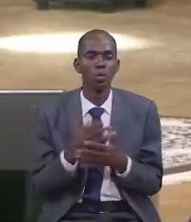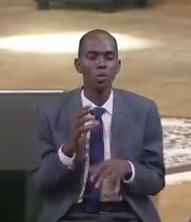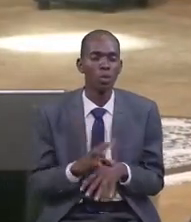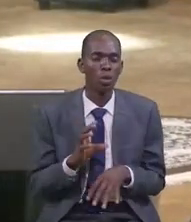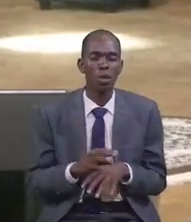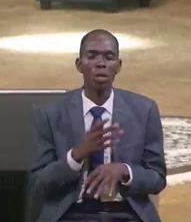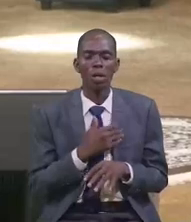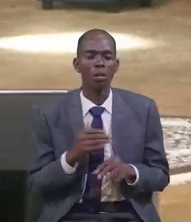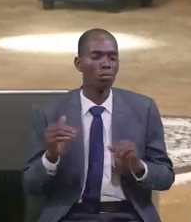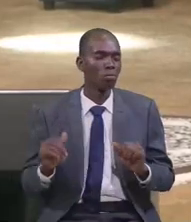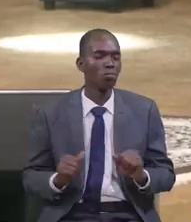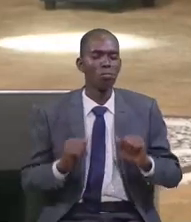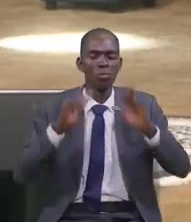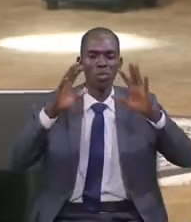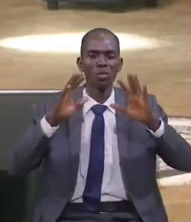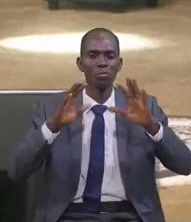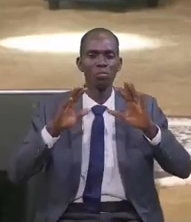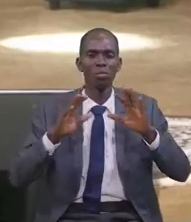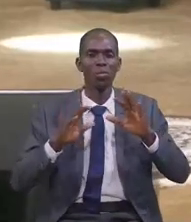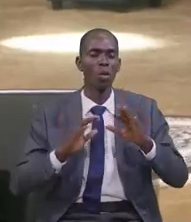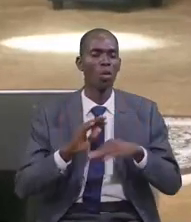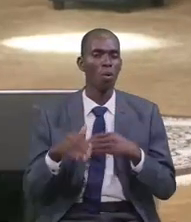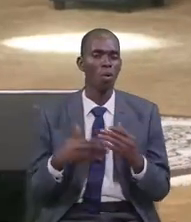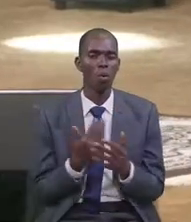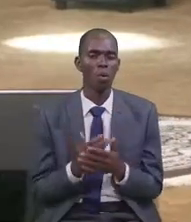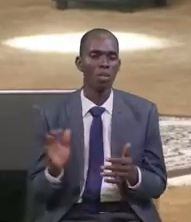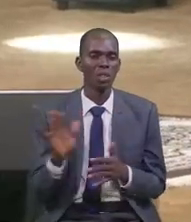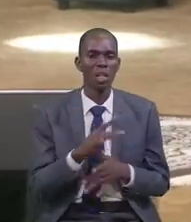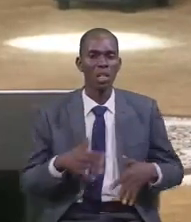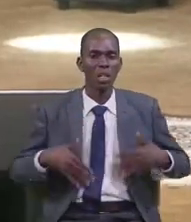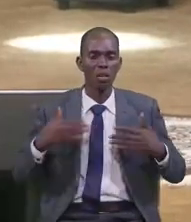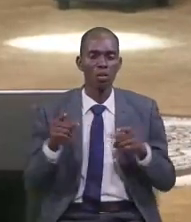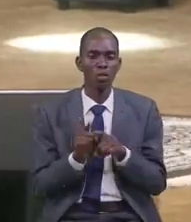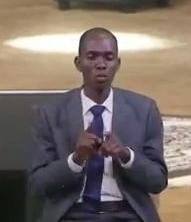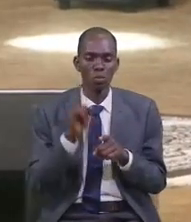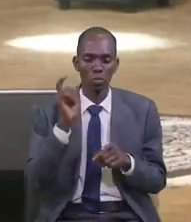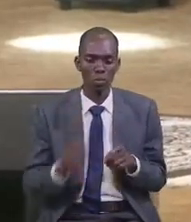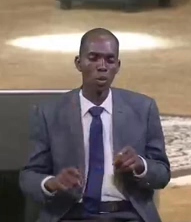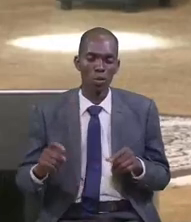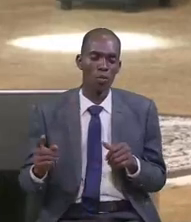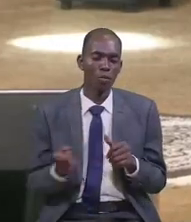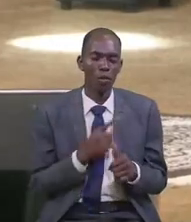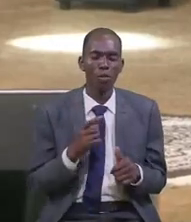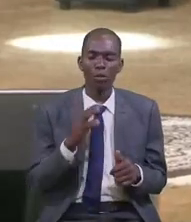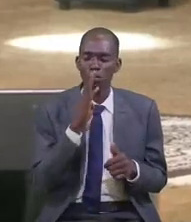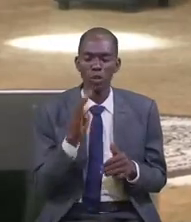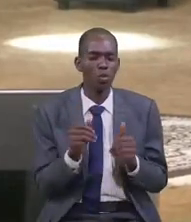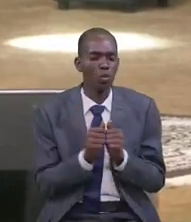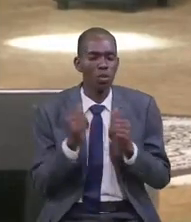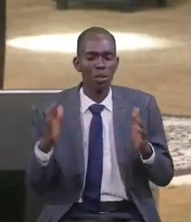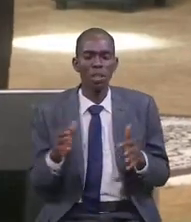assemblée consacrée, la vie des choristes doit aussi être sans reproche. Le salut,